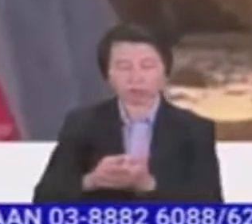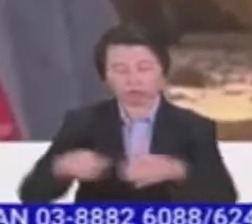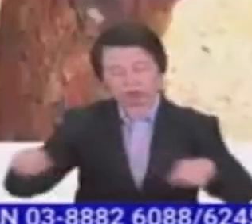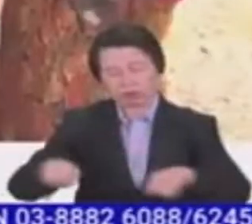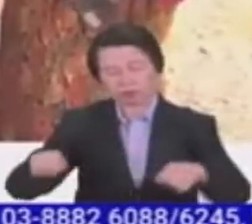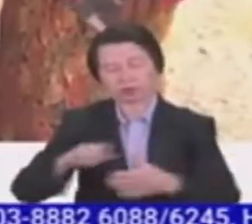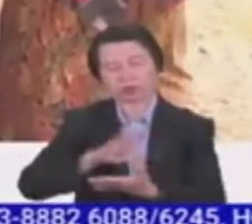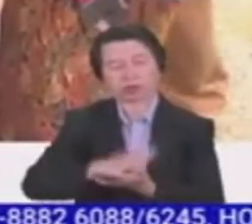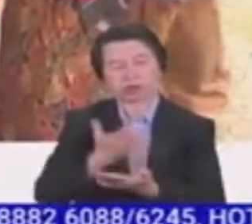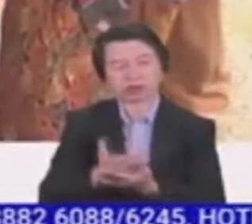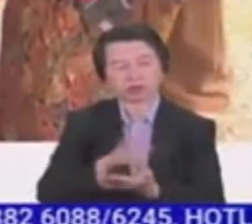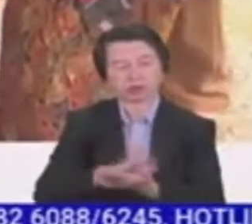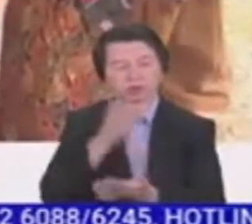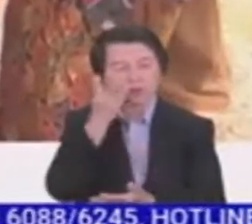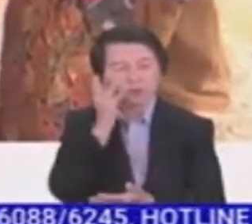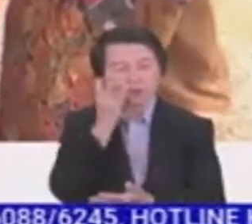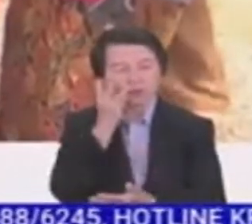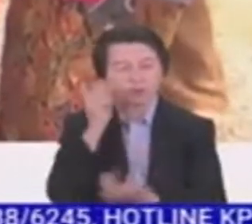paduk kaki.